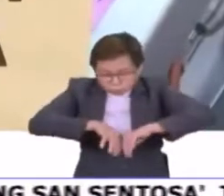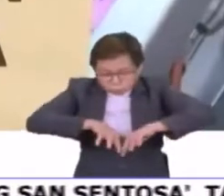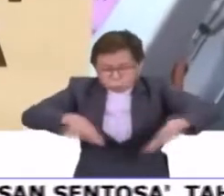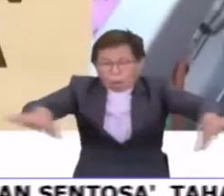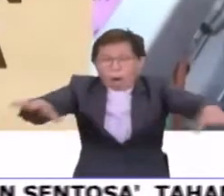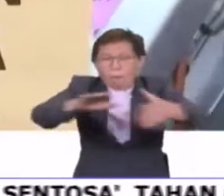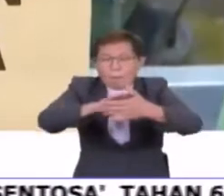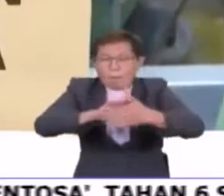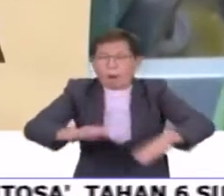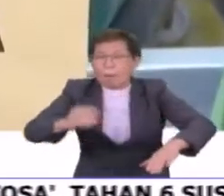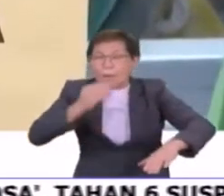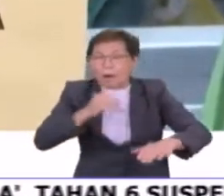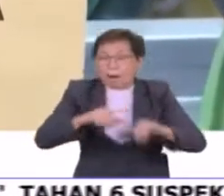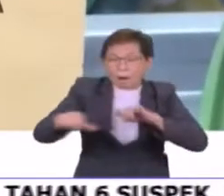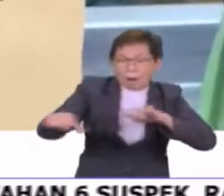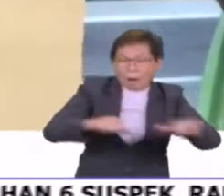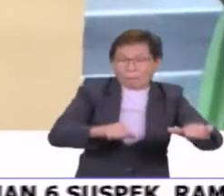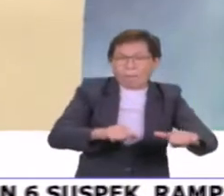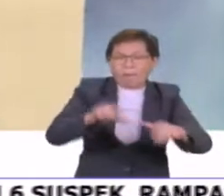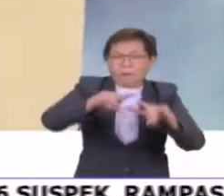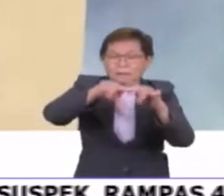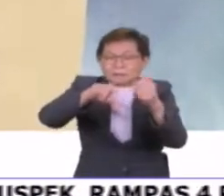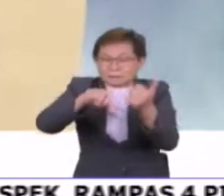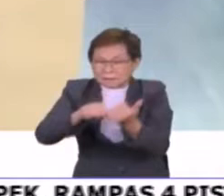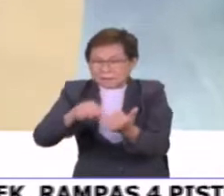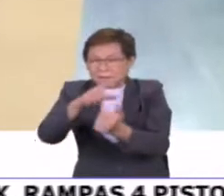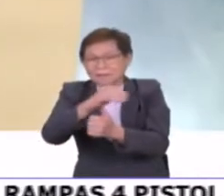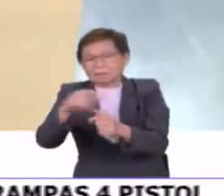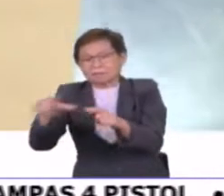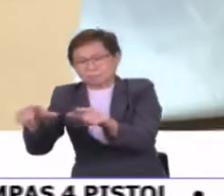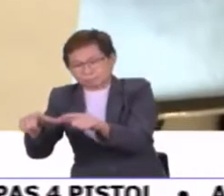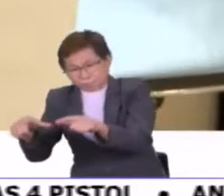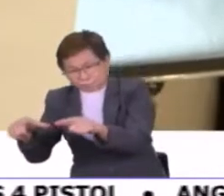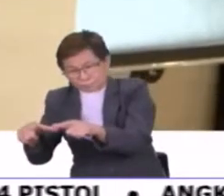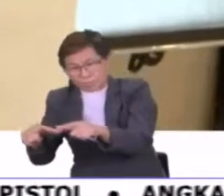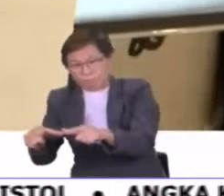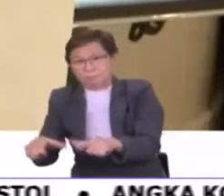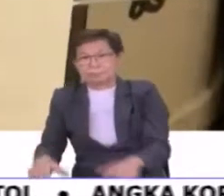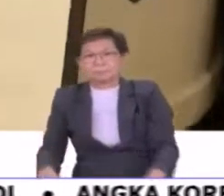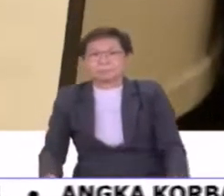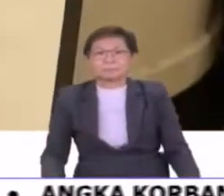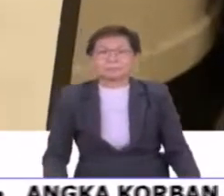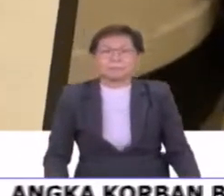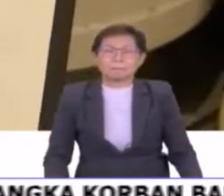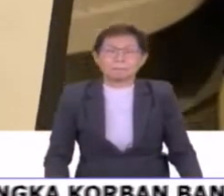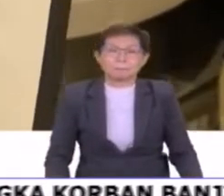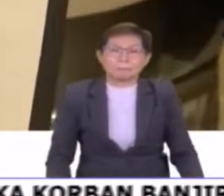keselamatan makanan melalui aktiviti persijilan dan pelesenan.